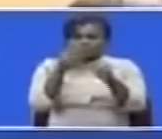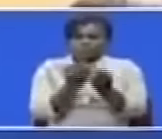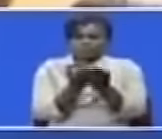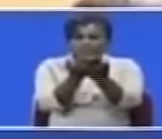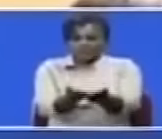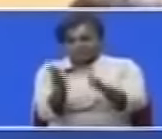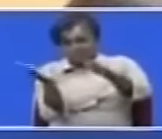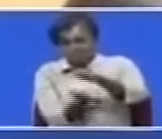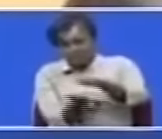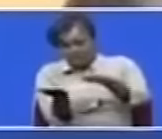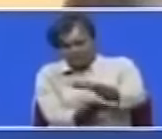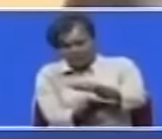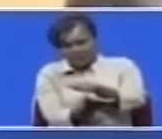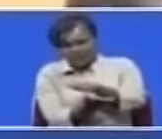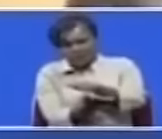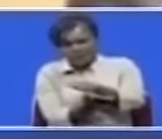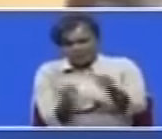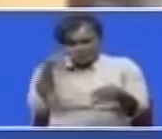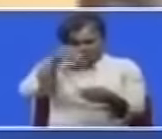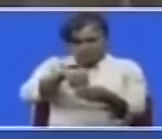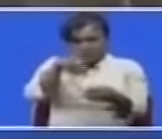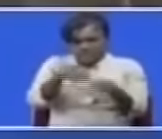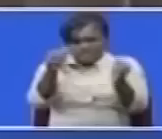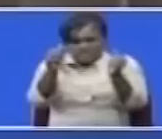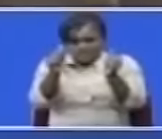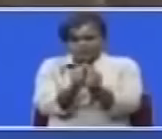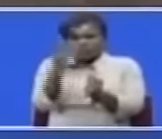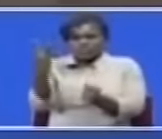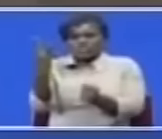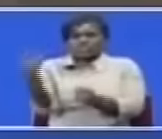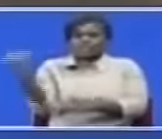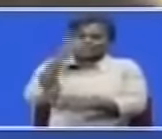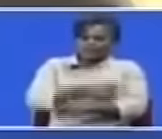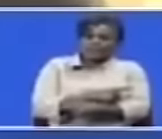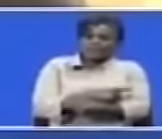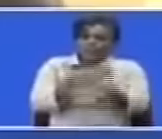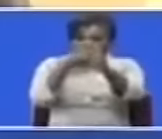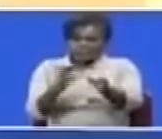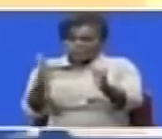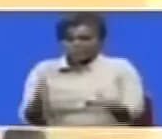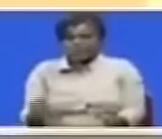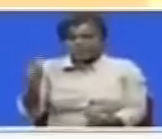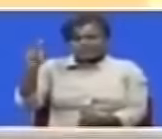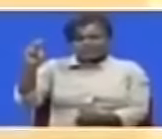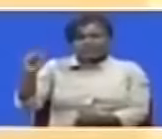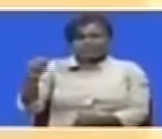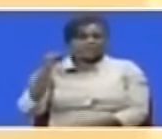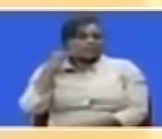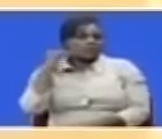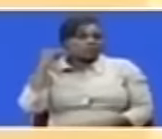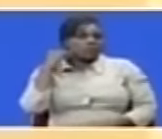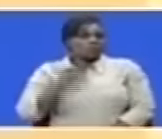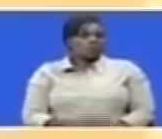kuwasilisha faili ya kesi hiyo katika muda wa siku 14. Kamchemenza, KTN News, Nakuru.